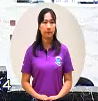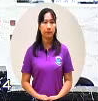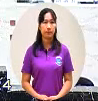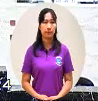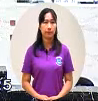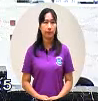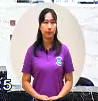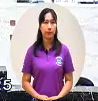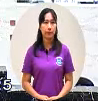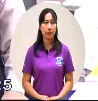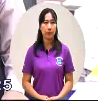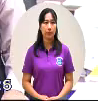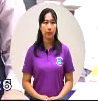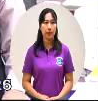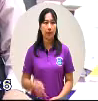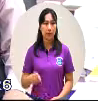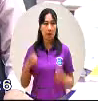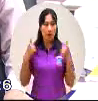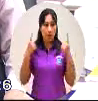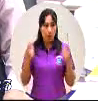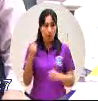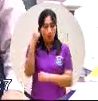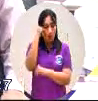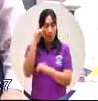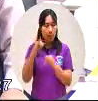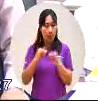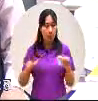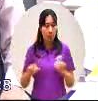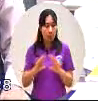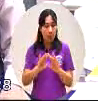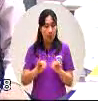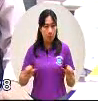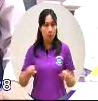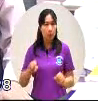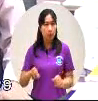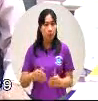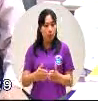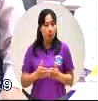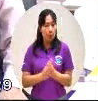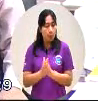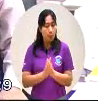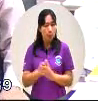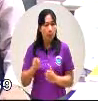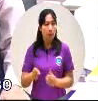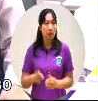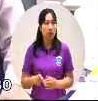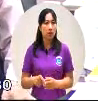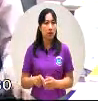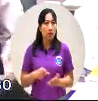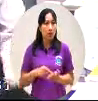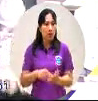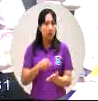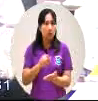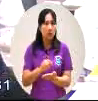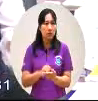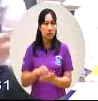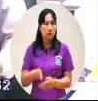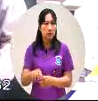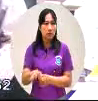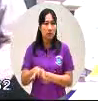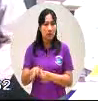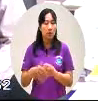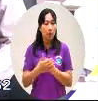土地所需求的，也是祖灵的，他又申报这些农保，你说流失了哇？糟糕